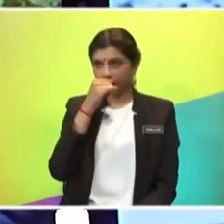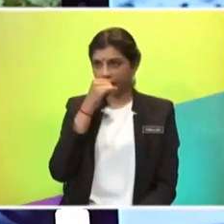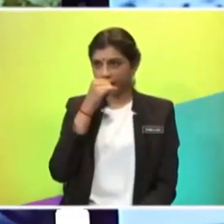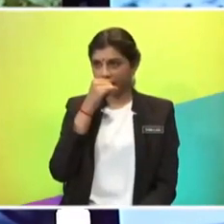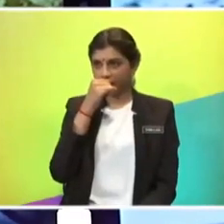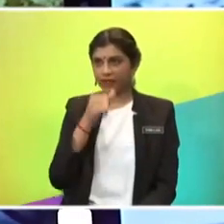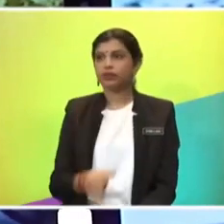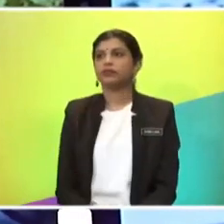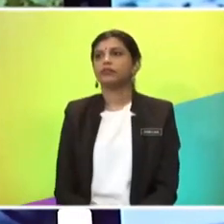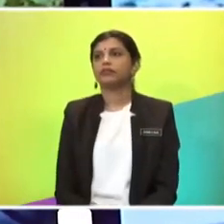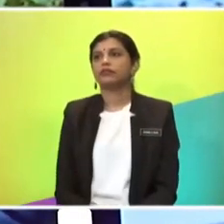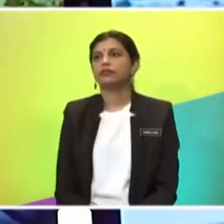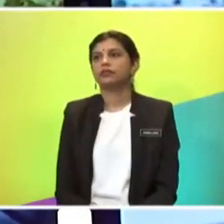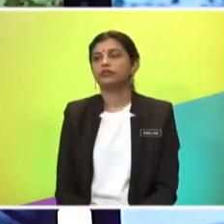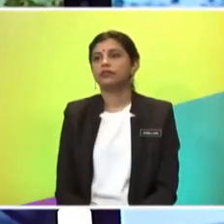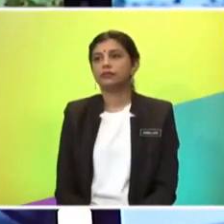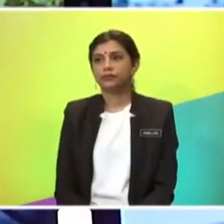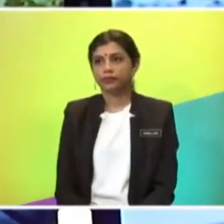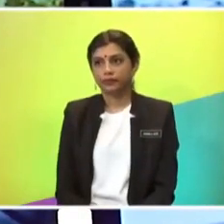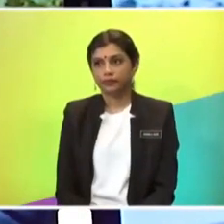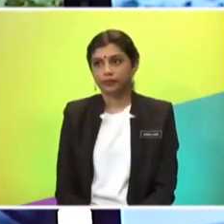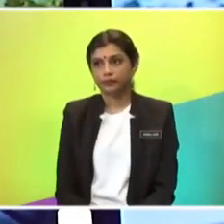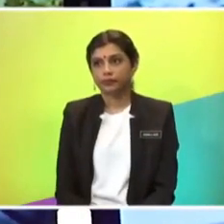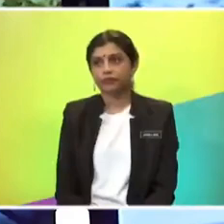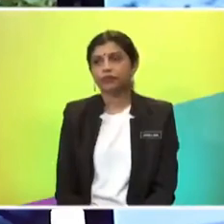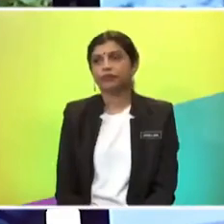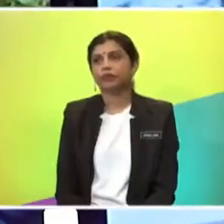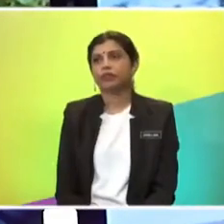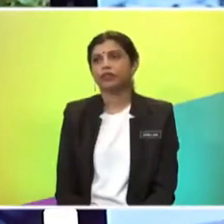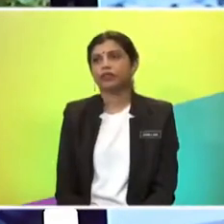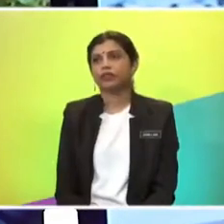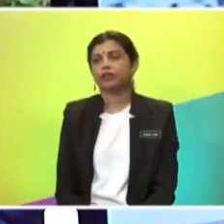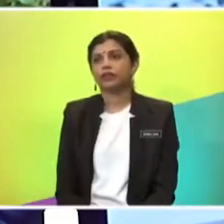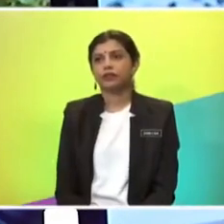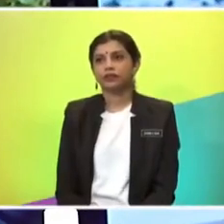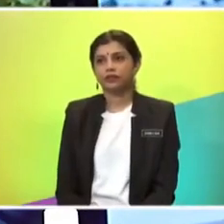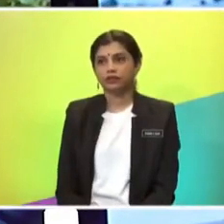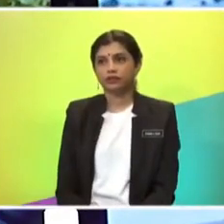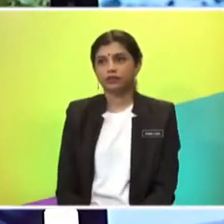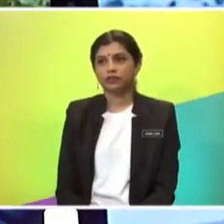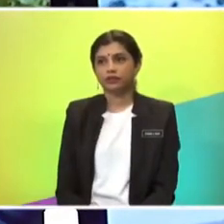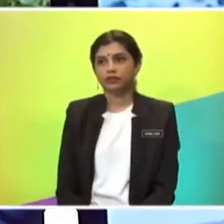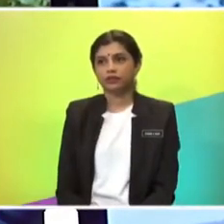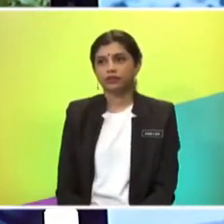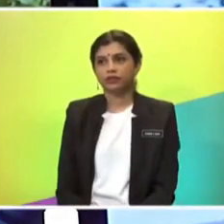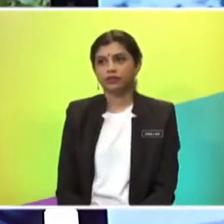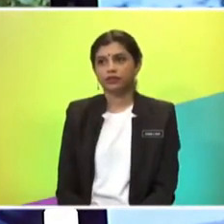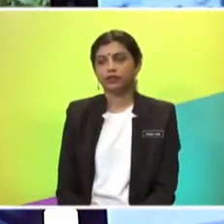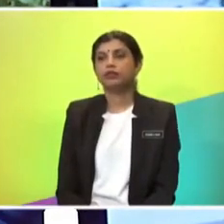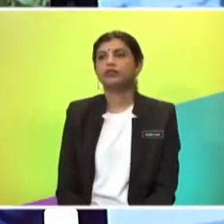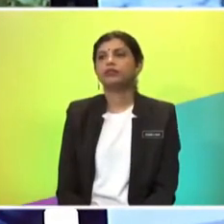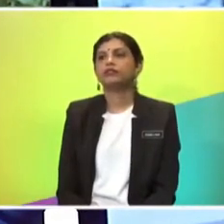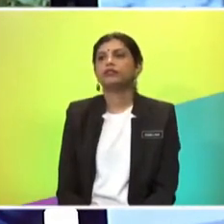RM1, RM5, RM10, RM20, RM50 dan RM100. Okey, saya 20-50 tu garisan tau. Okey.